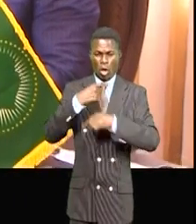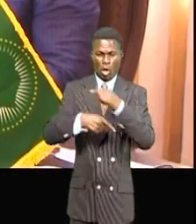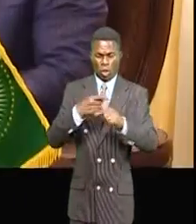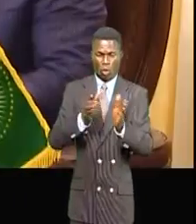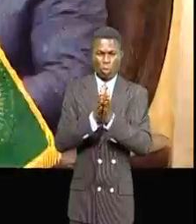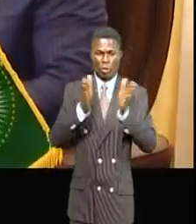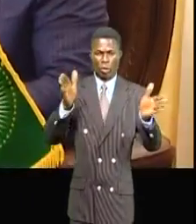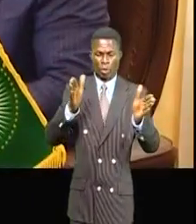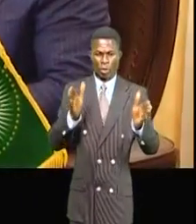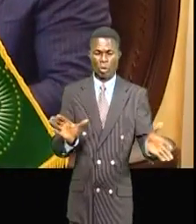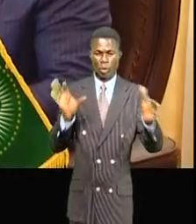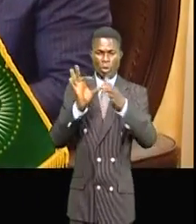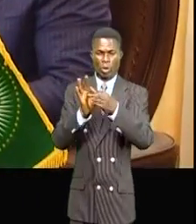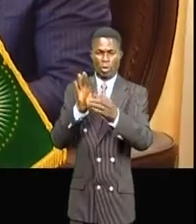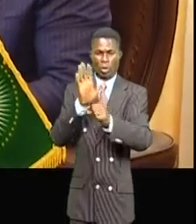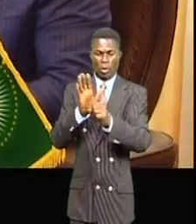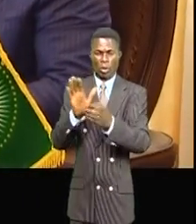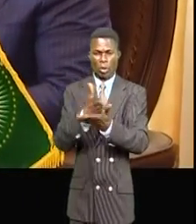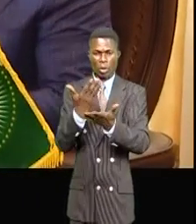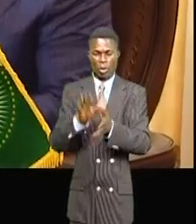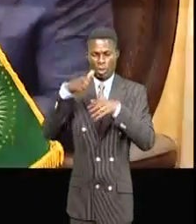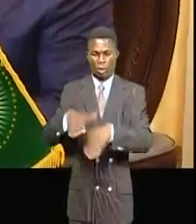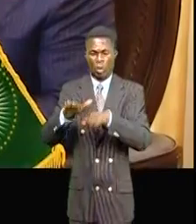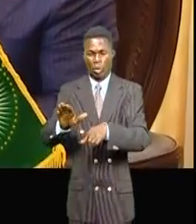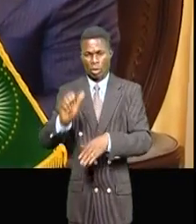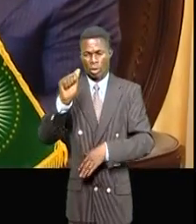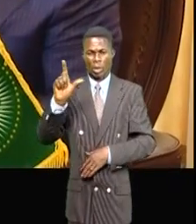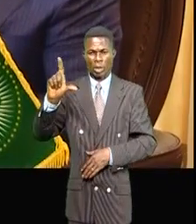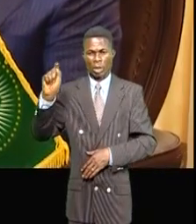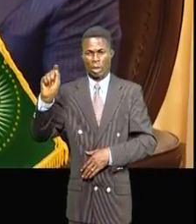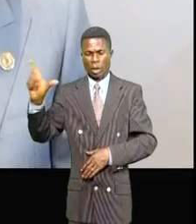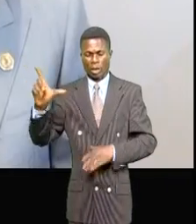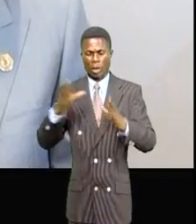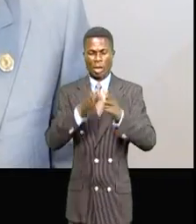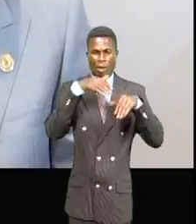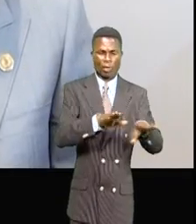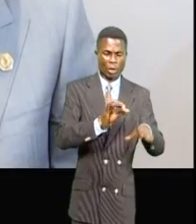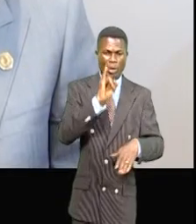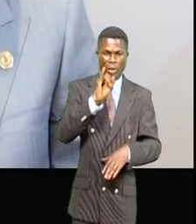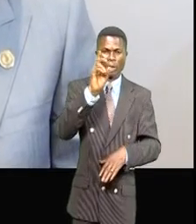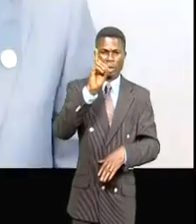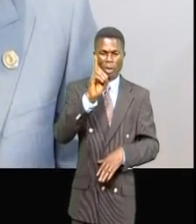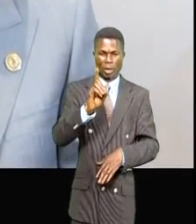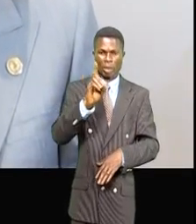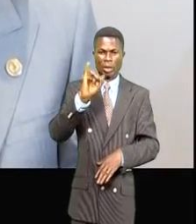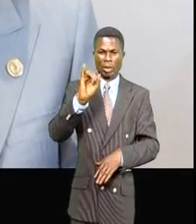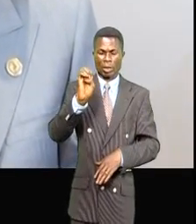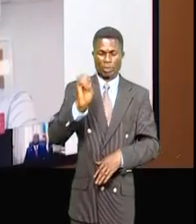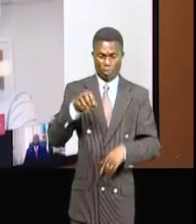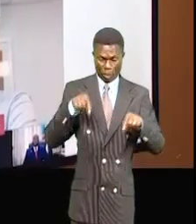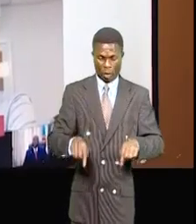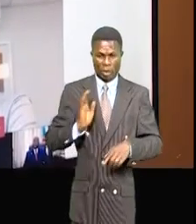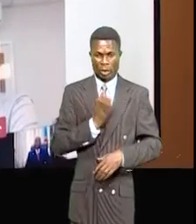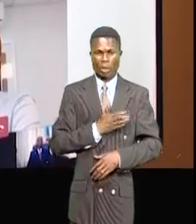officiel de l'interconnexion entre l'océan Atlantique et l'océan Indien par la fibre optique. Au niveau de la RDC, il